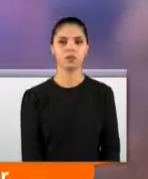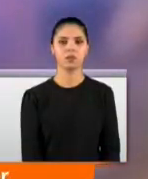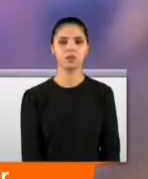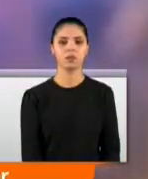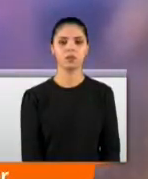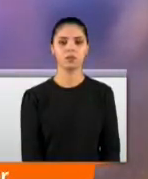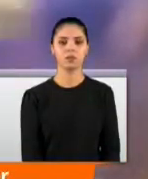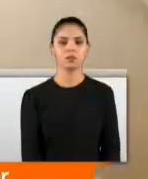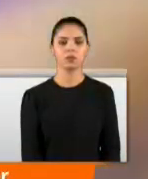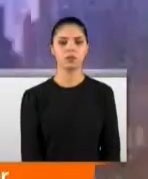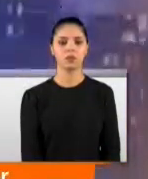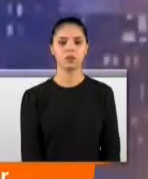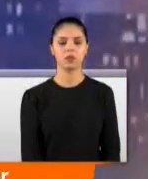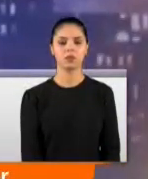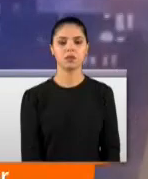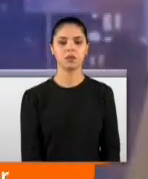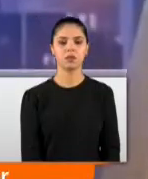He? Hani vardı?